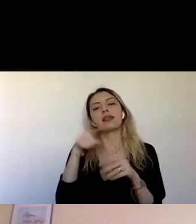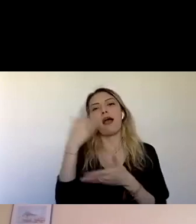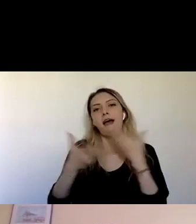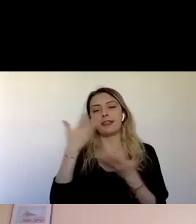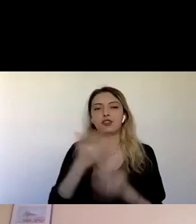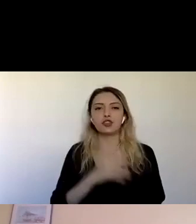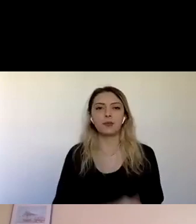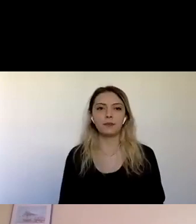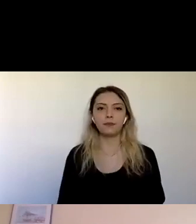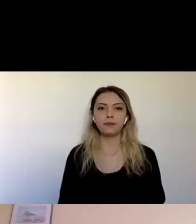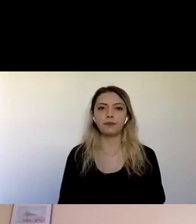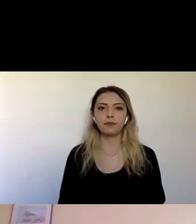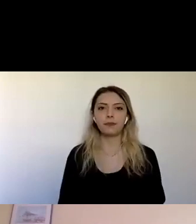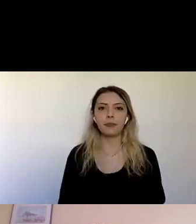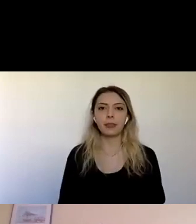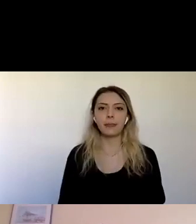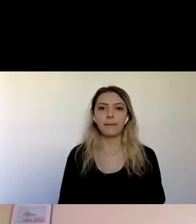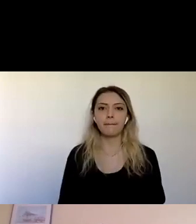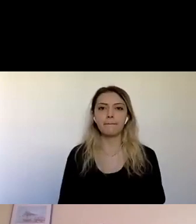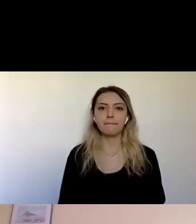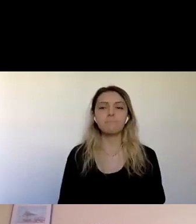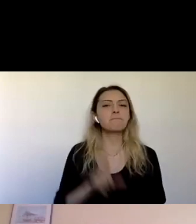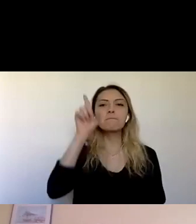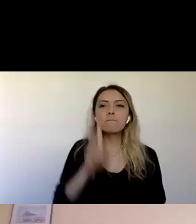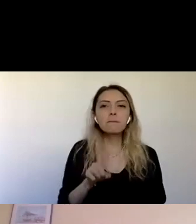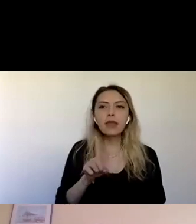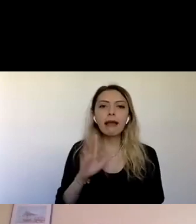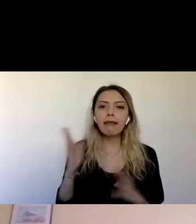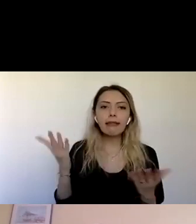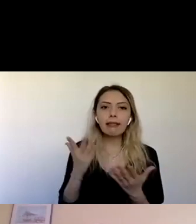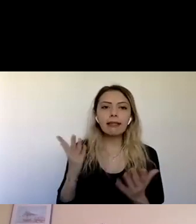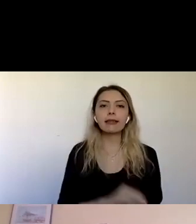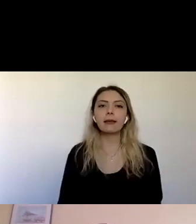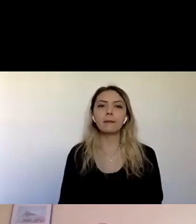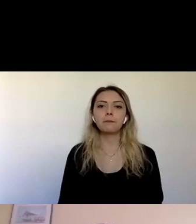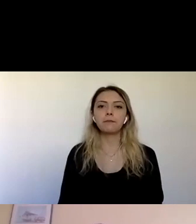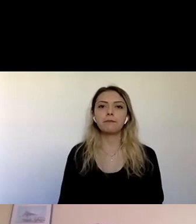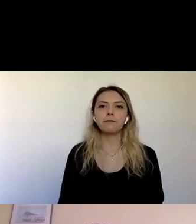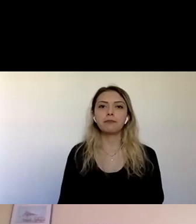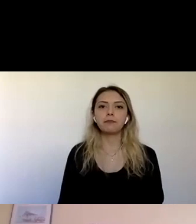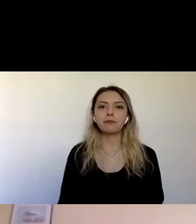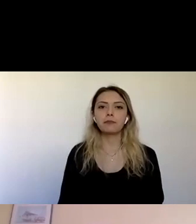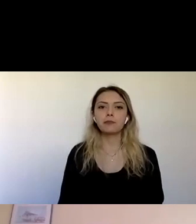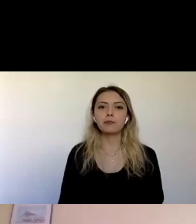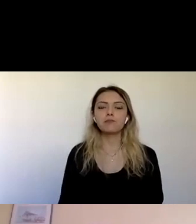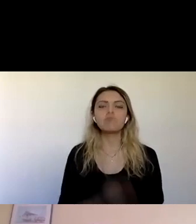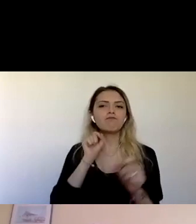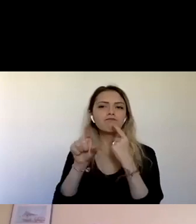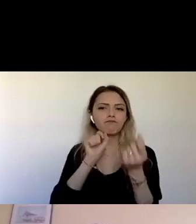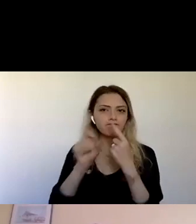ilki en çok kullandığımız uygulamaların başında geliyor zaten. Anlık mesajlaşma